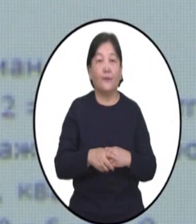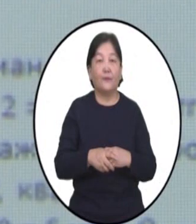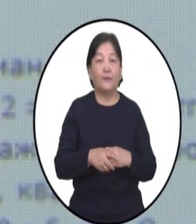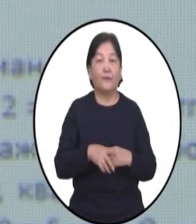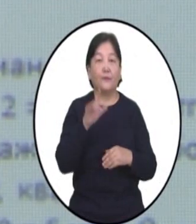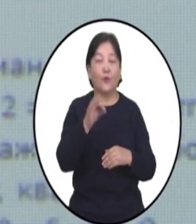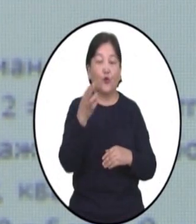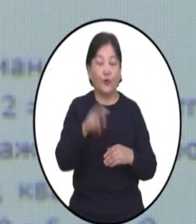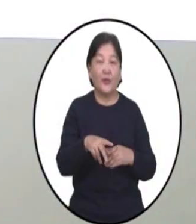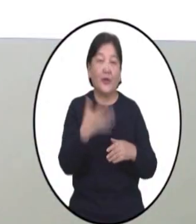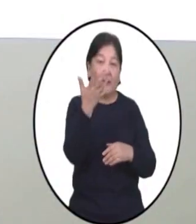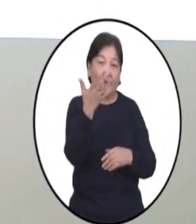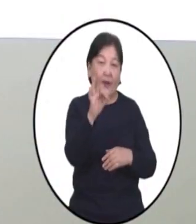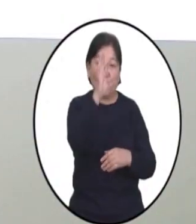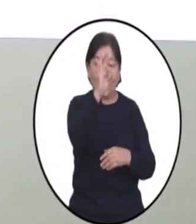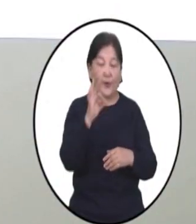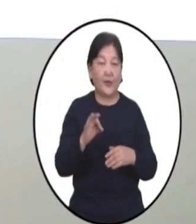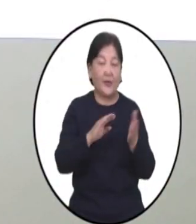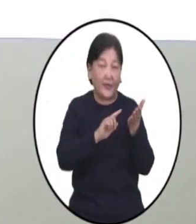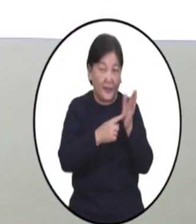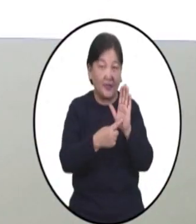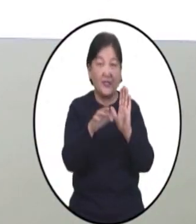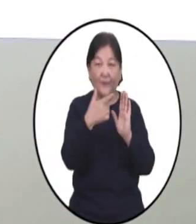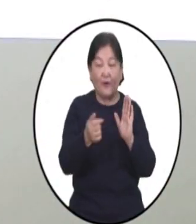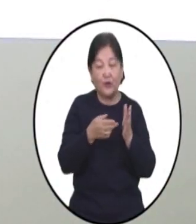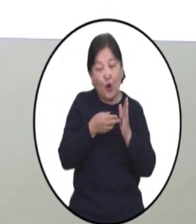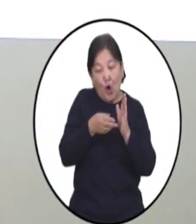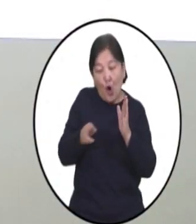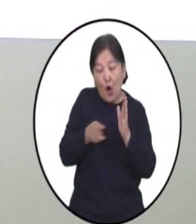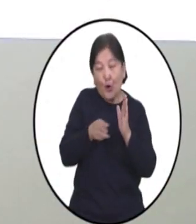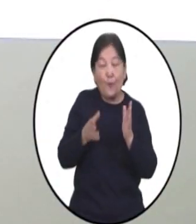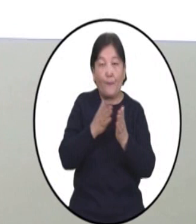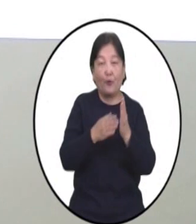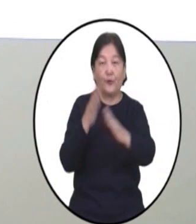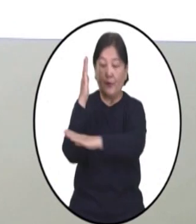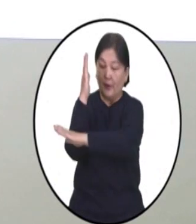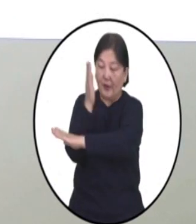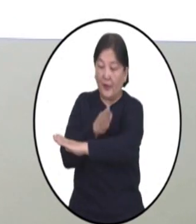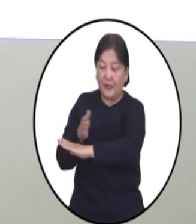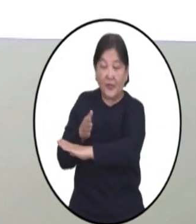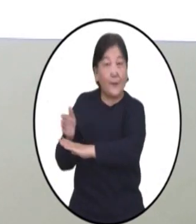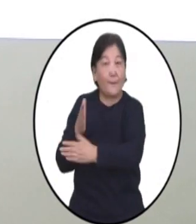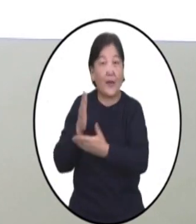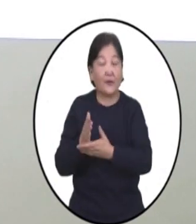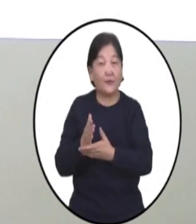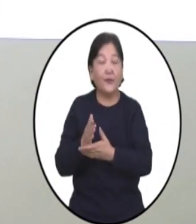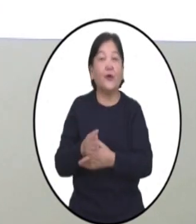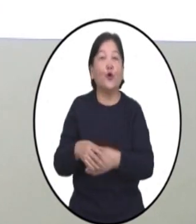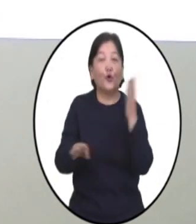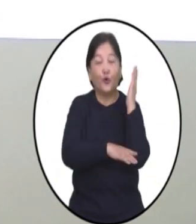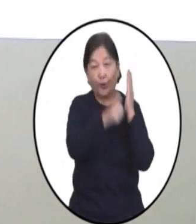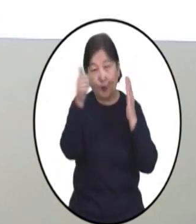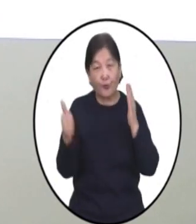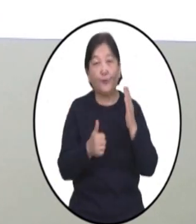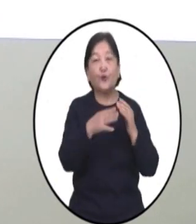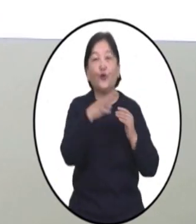өгөгдлийн 50% илэрхийлдэг учраас энэ ойрхон байна гэдэг бол энэ хүүхэд бол өдөр тутам жигд бодлого бодож илэрхийл